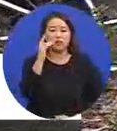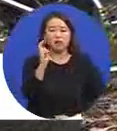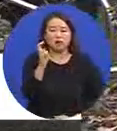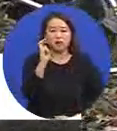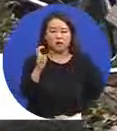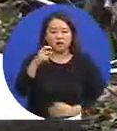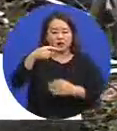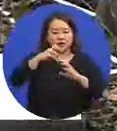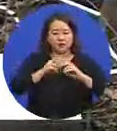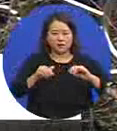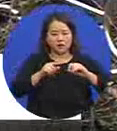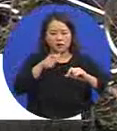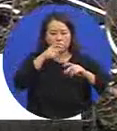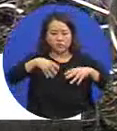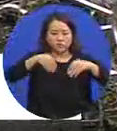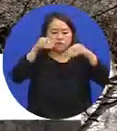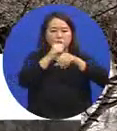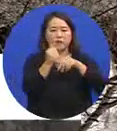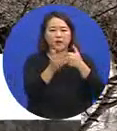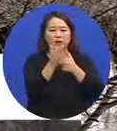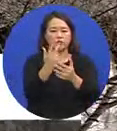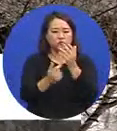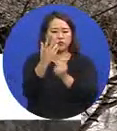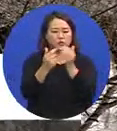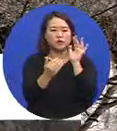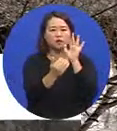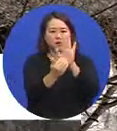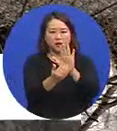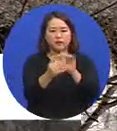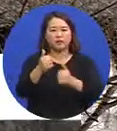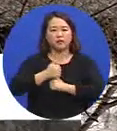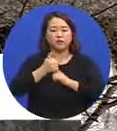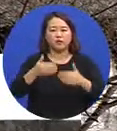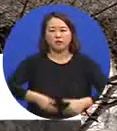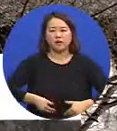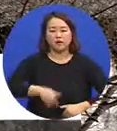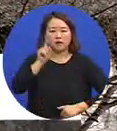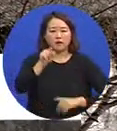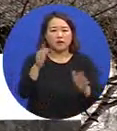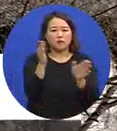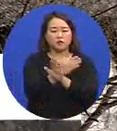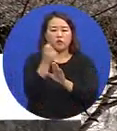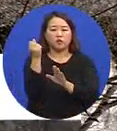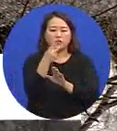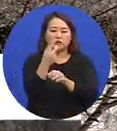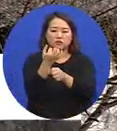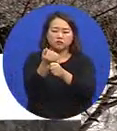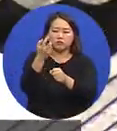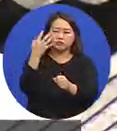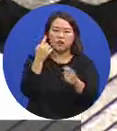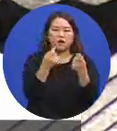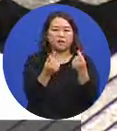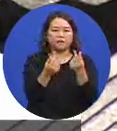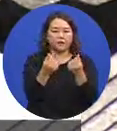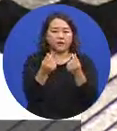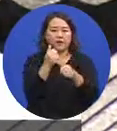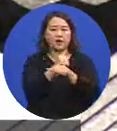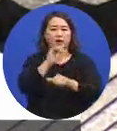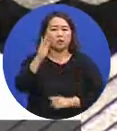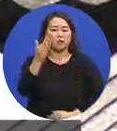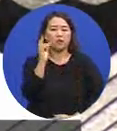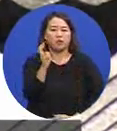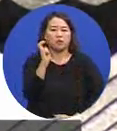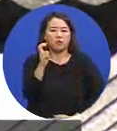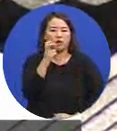내륙을 중심으로 대기가 건조해서 화재 예방에 주의가 필요합니다. 내일부터는 다시 예년 이맘때 겨울 날씨를 보이겠고